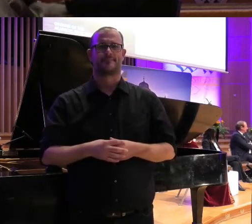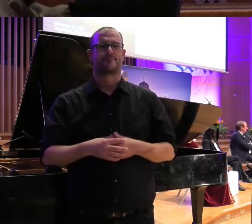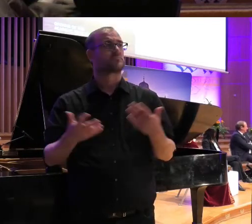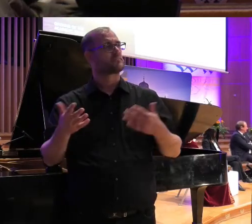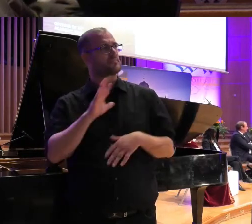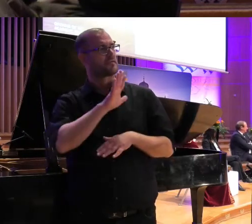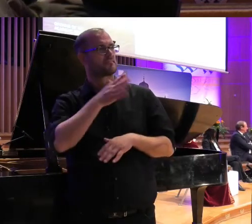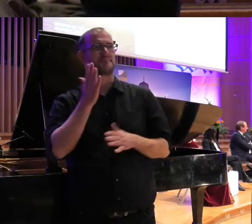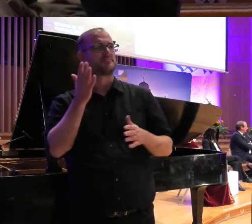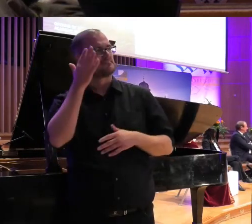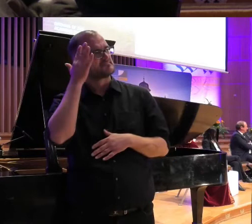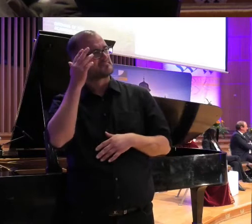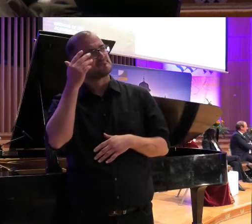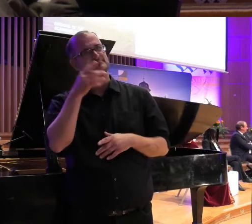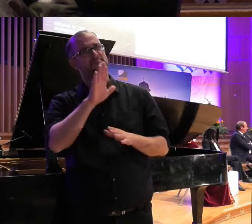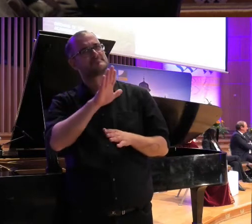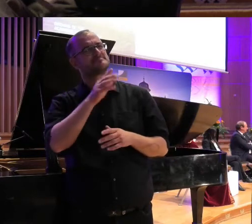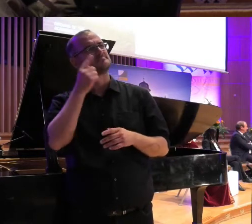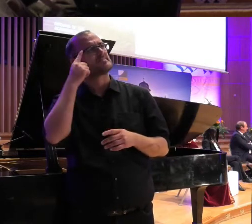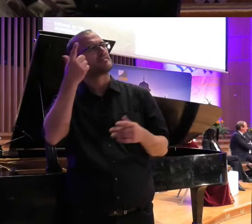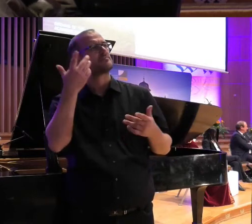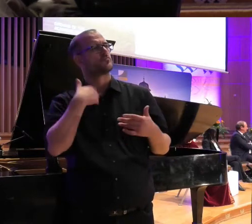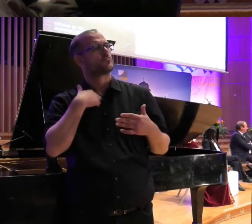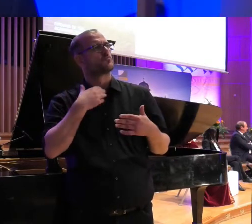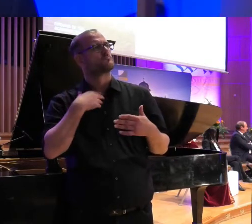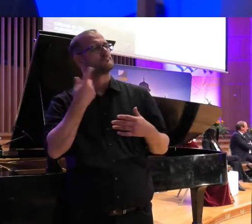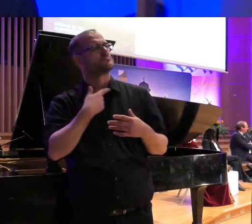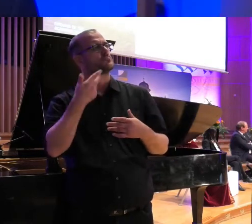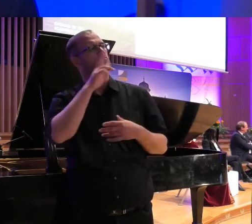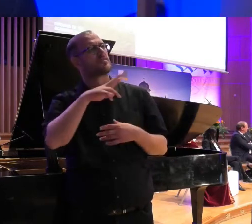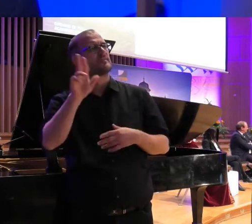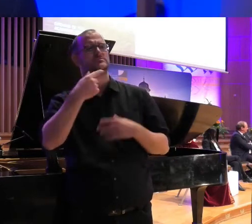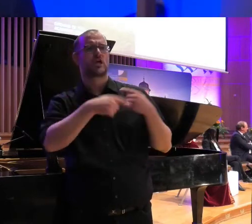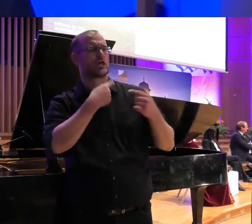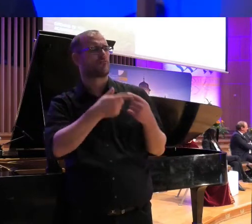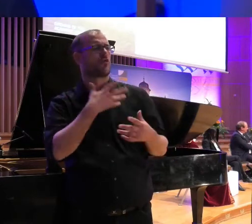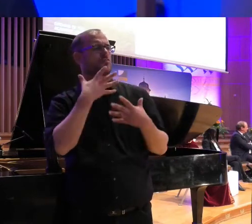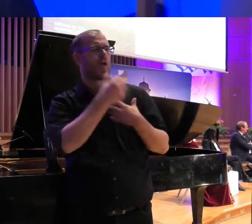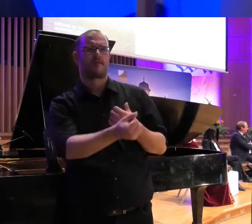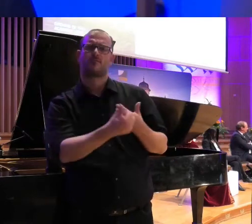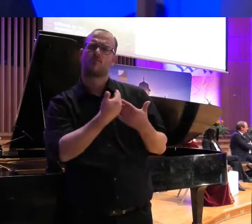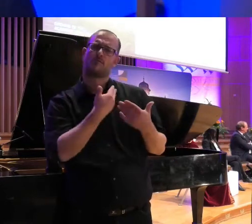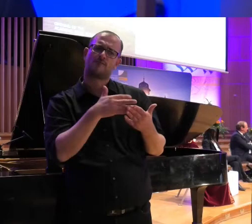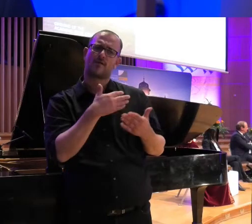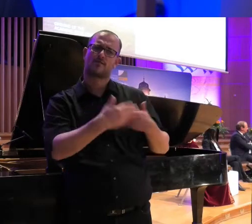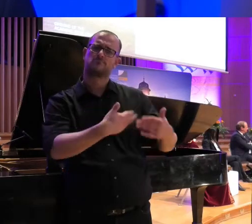Was denken Sie denn, wie kann unsere Universität zur nachhaltigen Entwicklung beitragen?